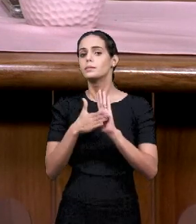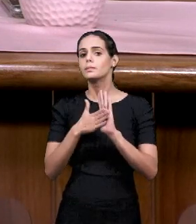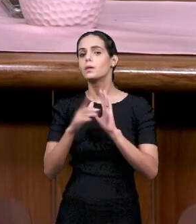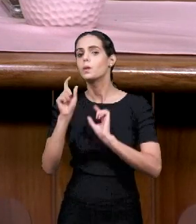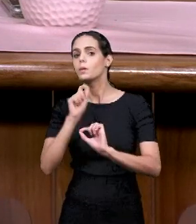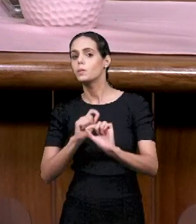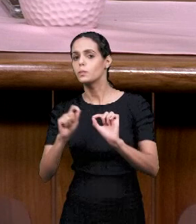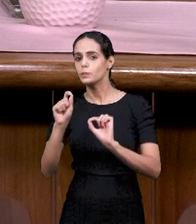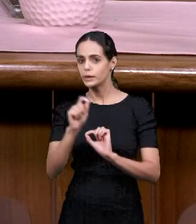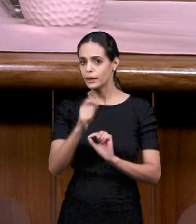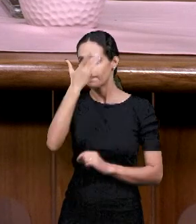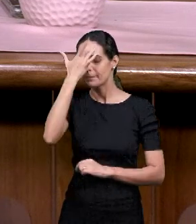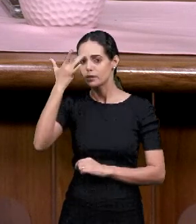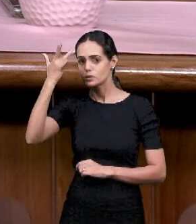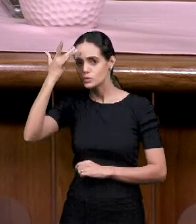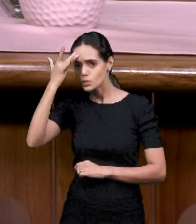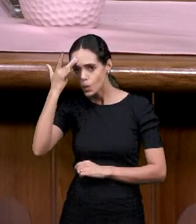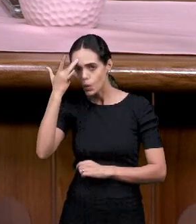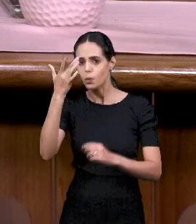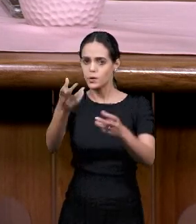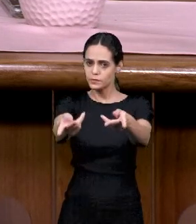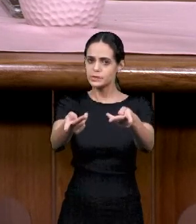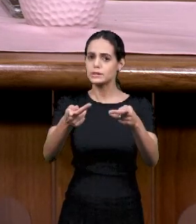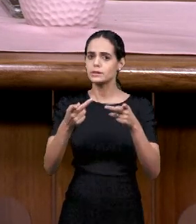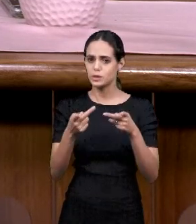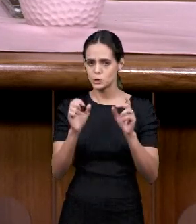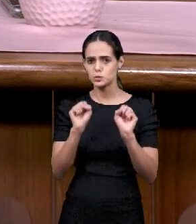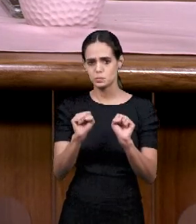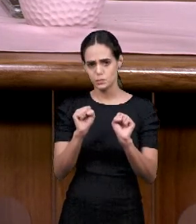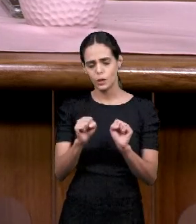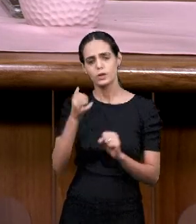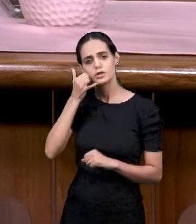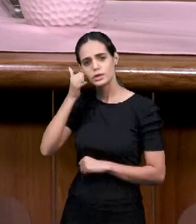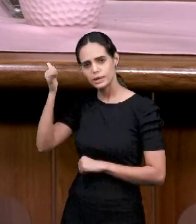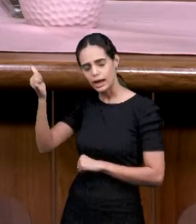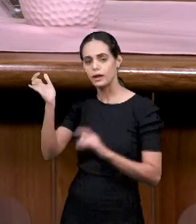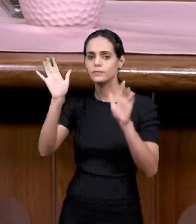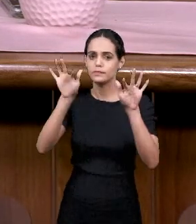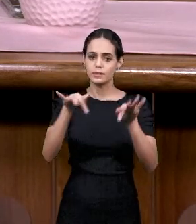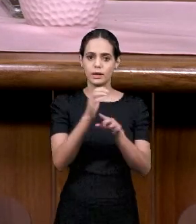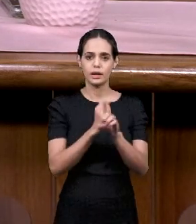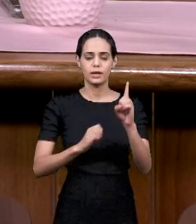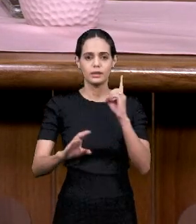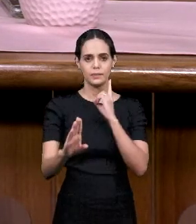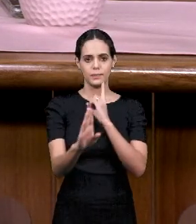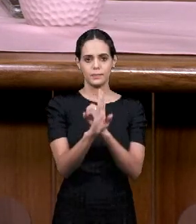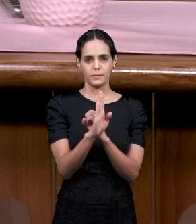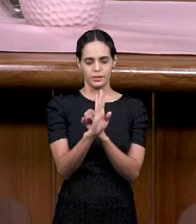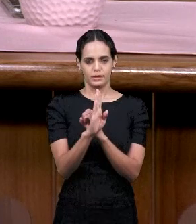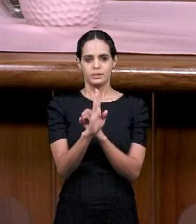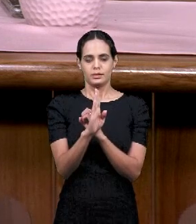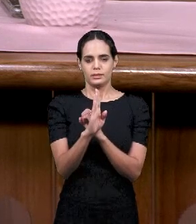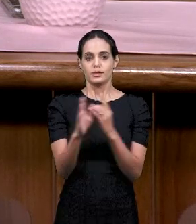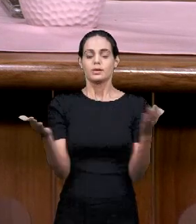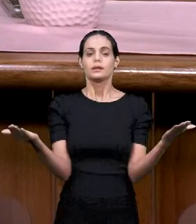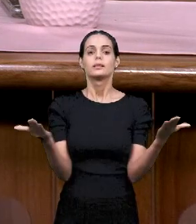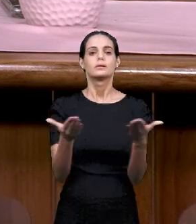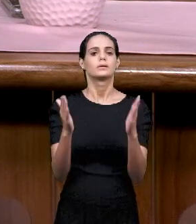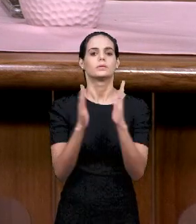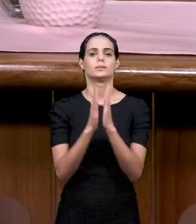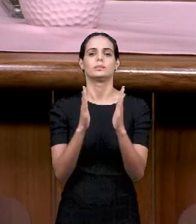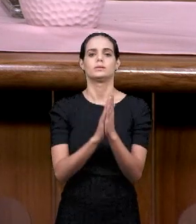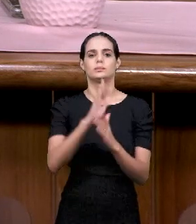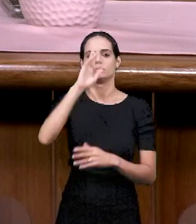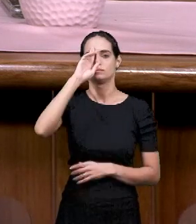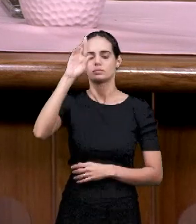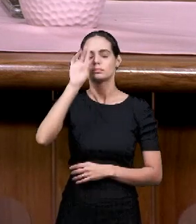à répondre au Brésil, nos visiteurs. Si mes frères et sœurs, nous finissons ici notre école biblique dominicale, nous allons prier au